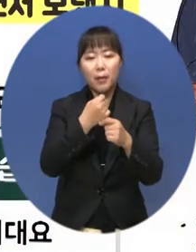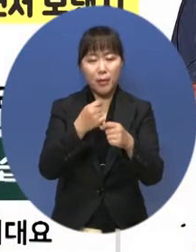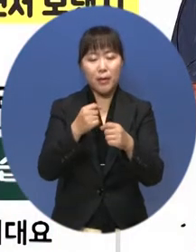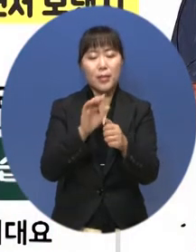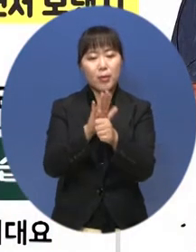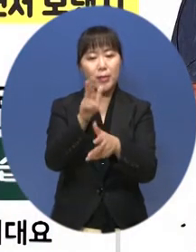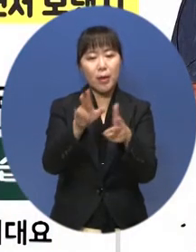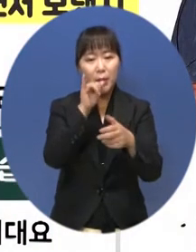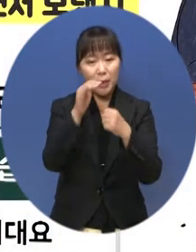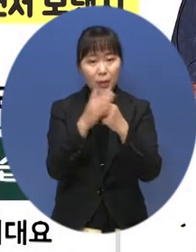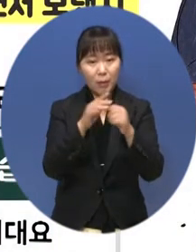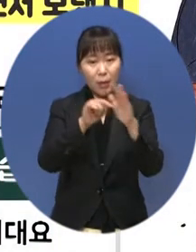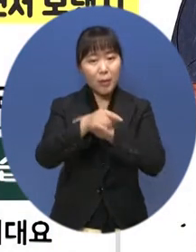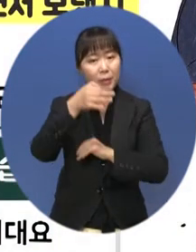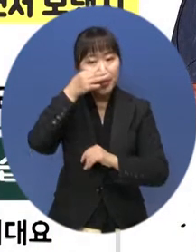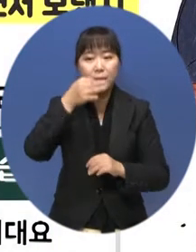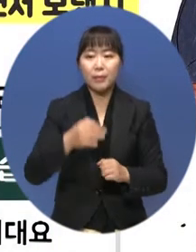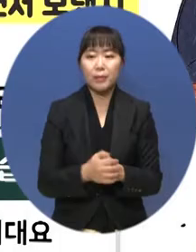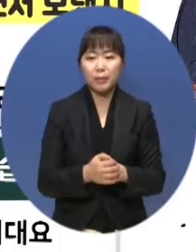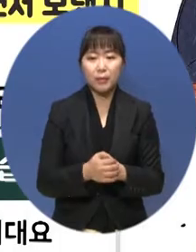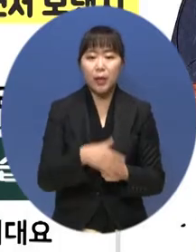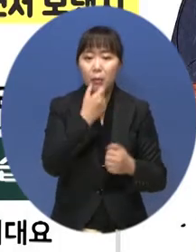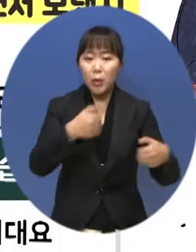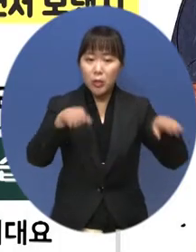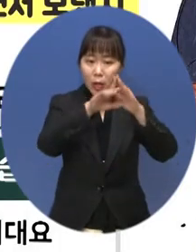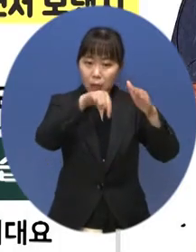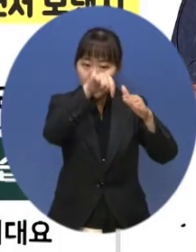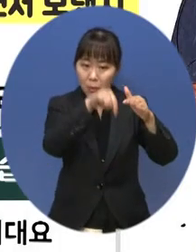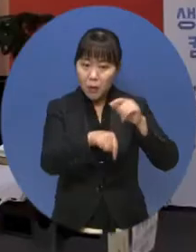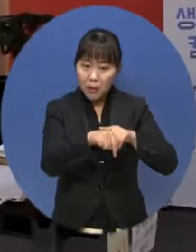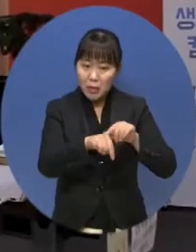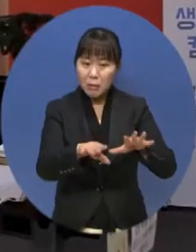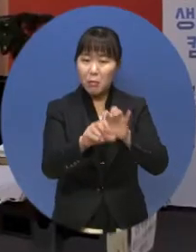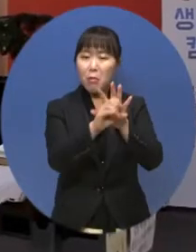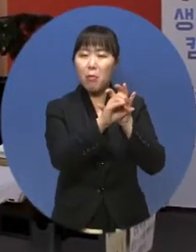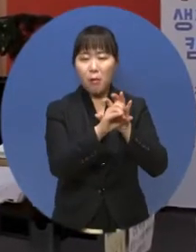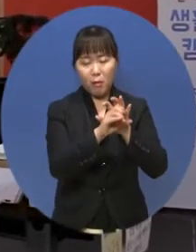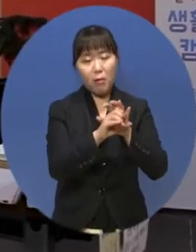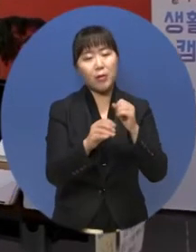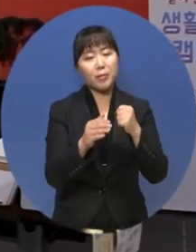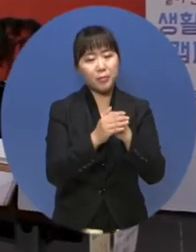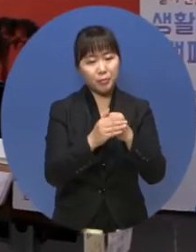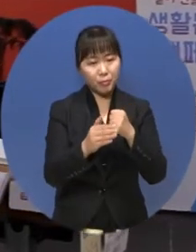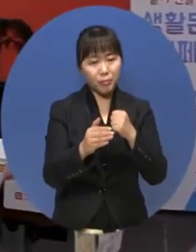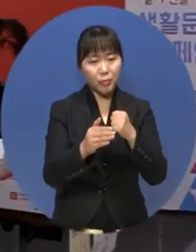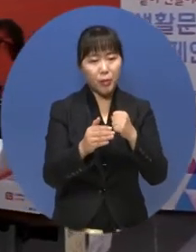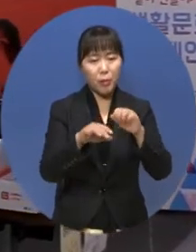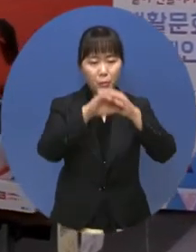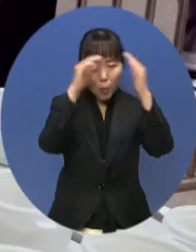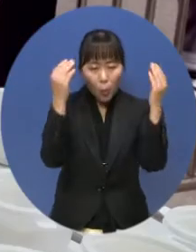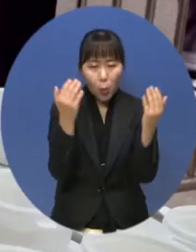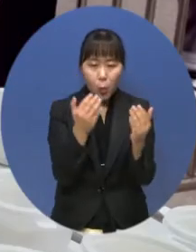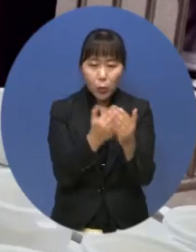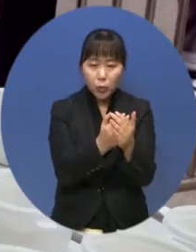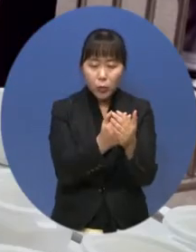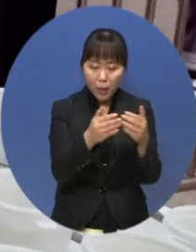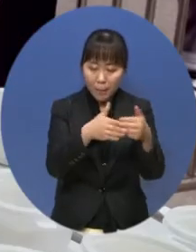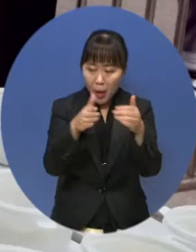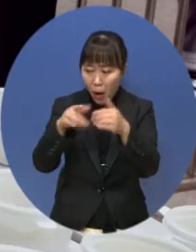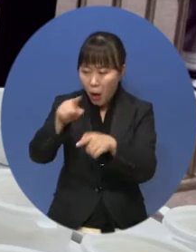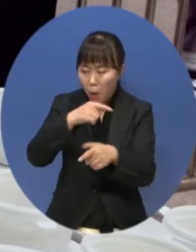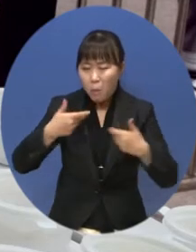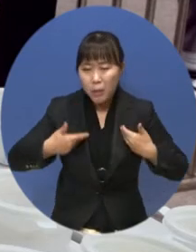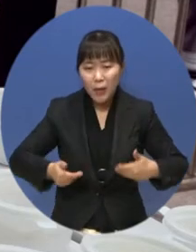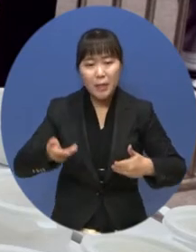현장을 찾아갔습니다. 복지관 내부는 아직 코로나19의 여파로 모든 교실이 조용하기만